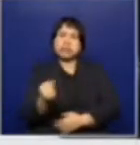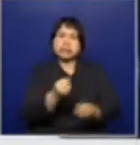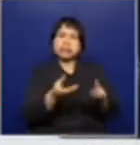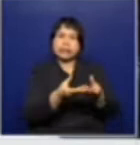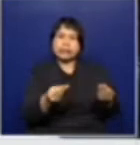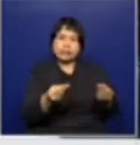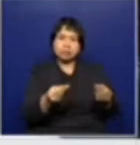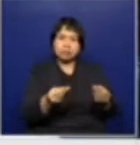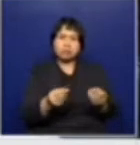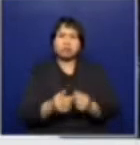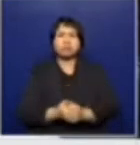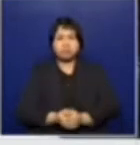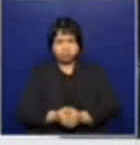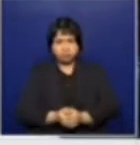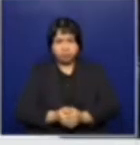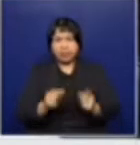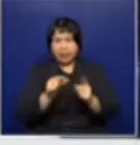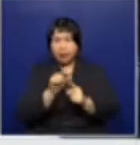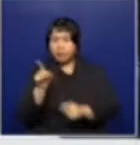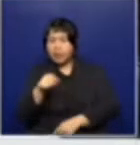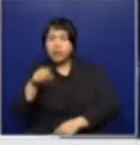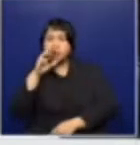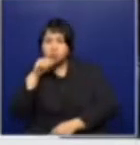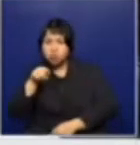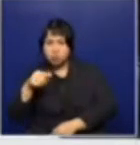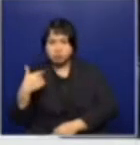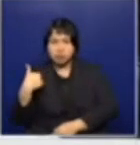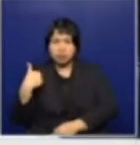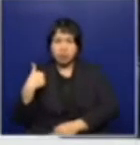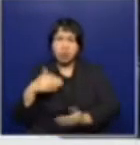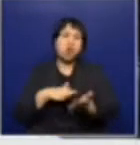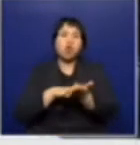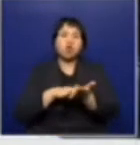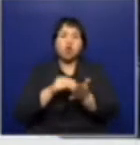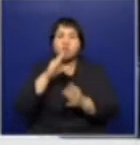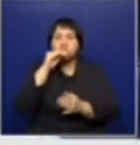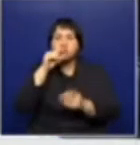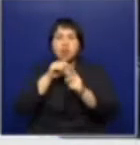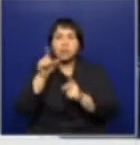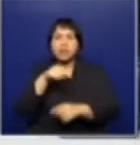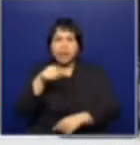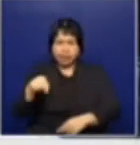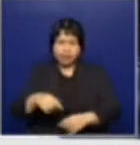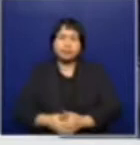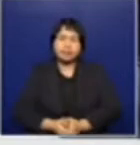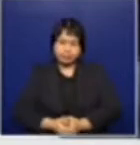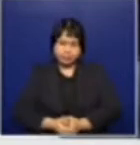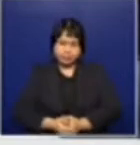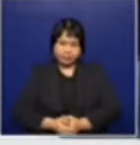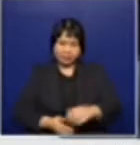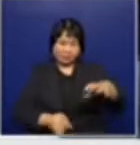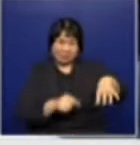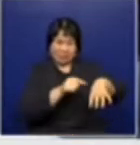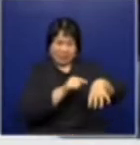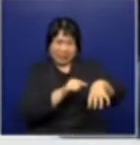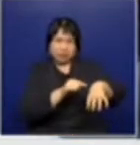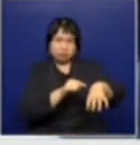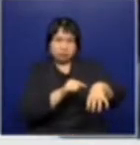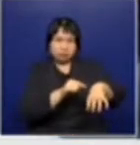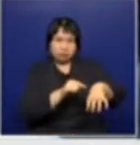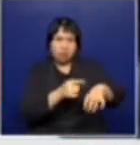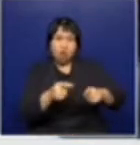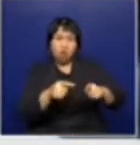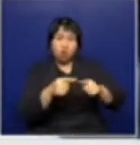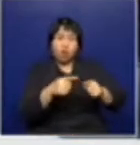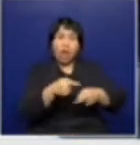ภาษาอังกฤษใช้คำว่า expropriation ขออนุญาตท่านประธานครับไปยึดคืนครับไปยึดคืนเหมืองของเ